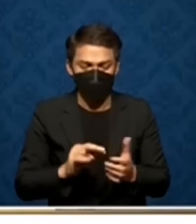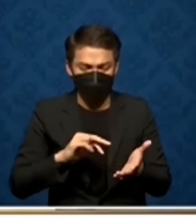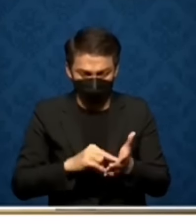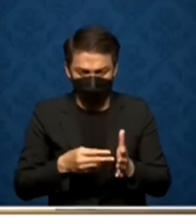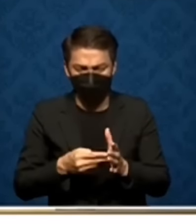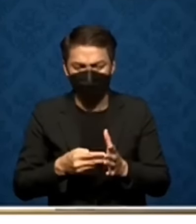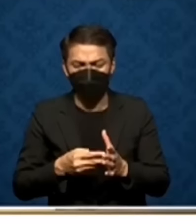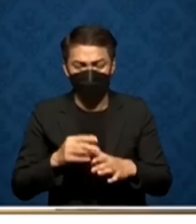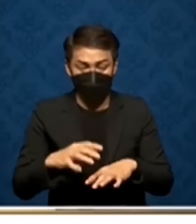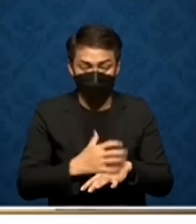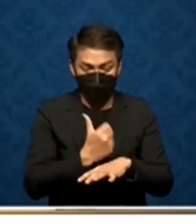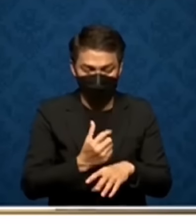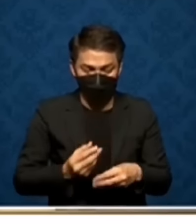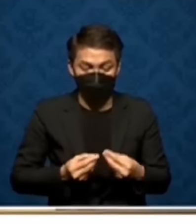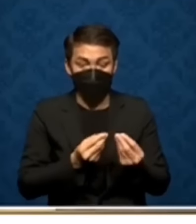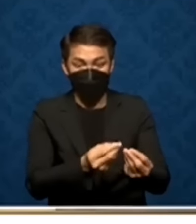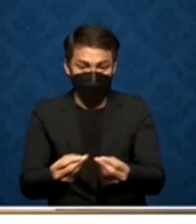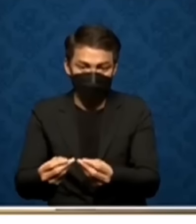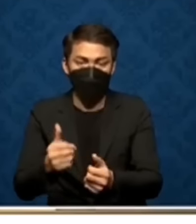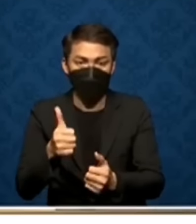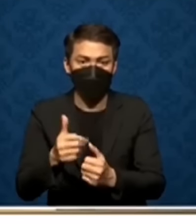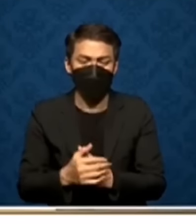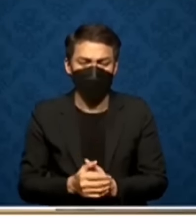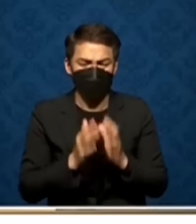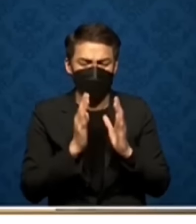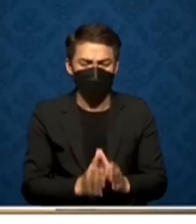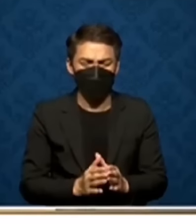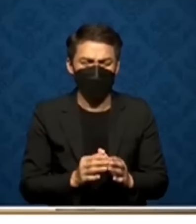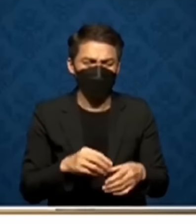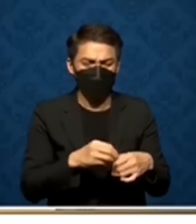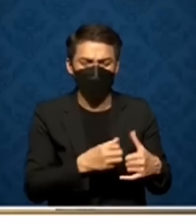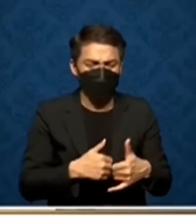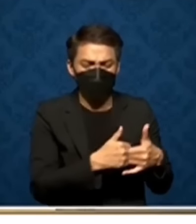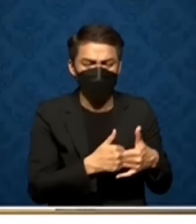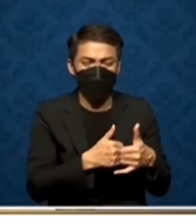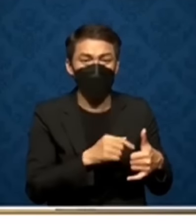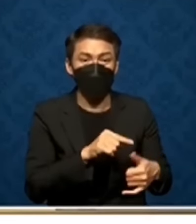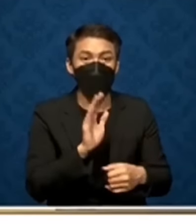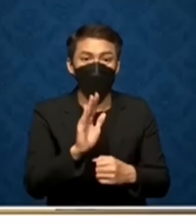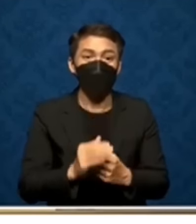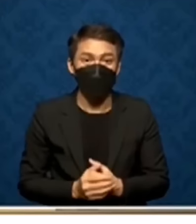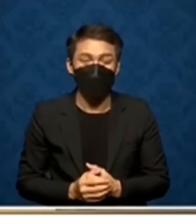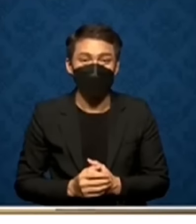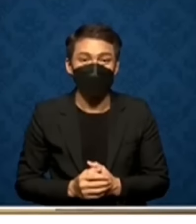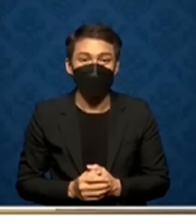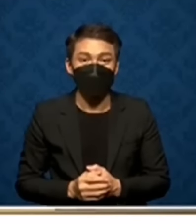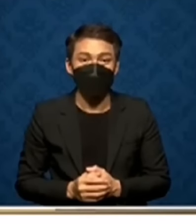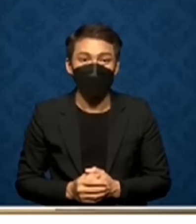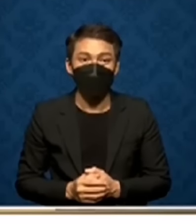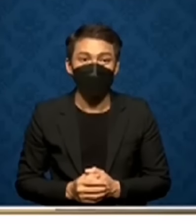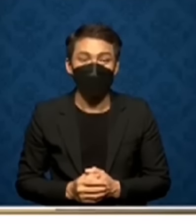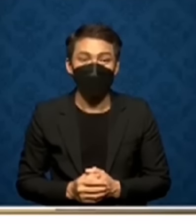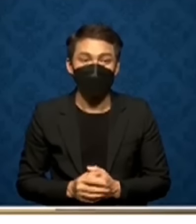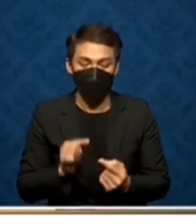ล้วเวลานั่งก็คนพวกนี้มาจากห้องแอร์ต่างๆก็เป็นคนใกล้ชิดท่านทั้งนั้นอีกประการหนึ่งที่ผมถามโครงสร้าง